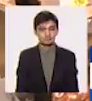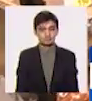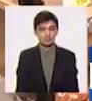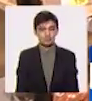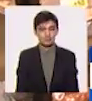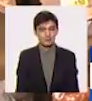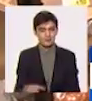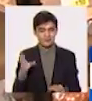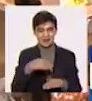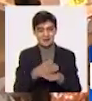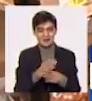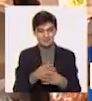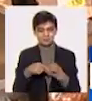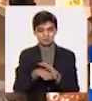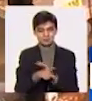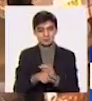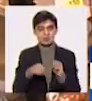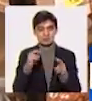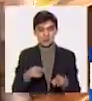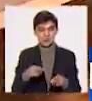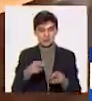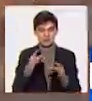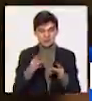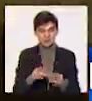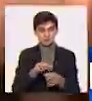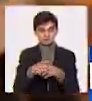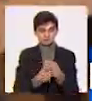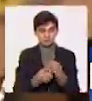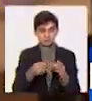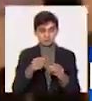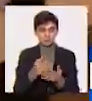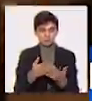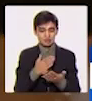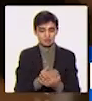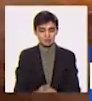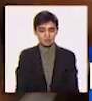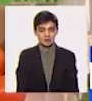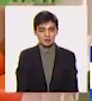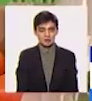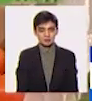Барлық нан өнімдерінің сыртында мынадай целлофанмен қапталған.